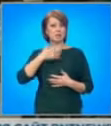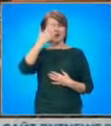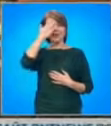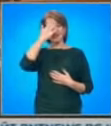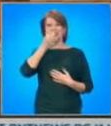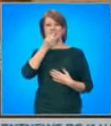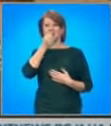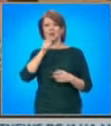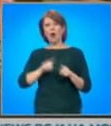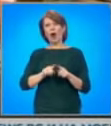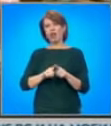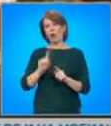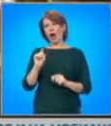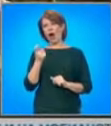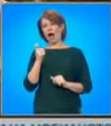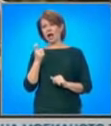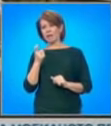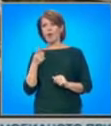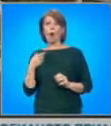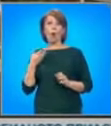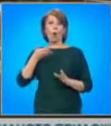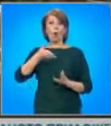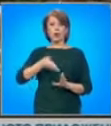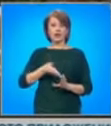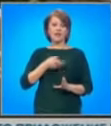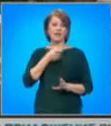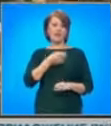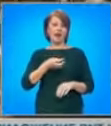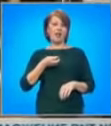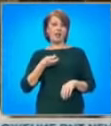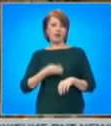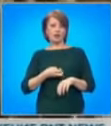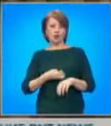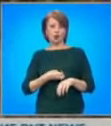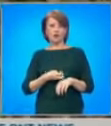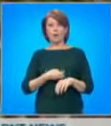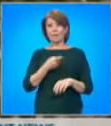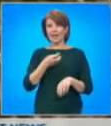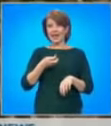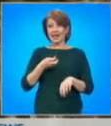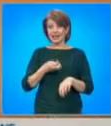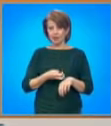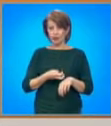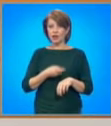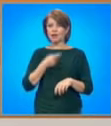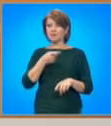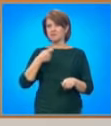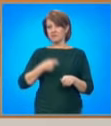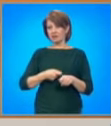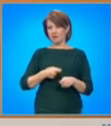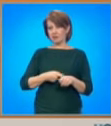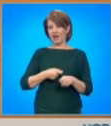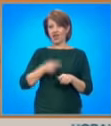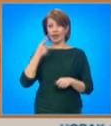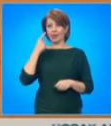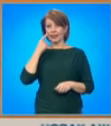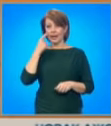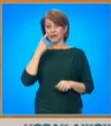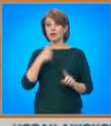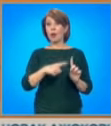и силно главоболие посещава кабинета на доктор Анджелик Куци. По нейна препоръка си прави PCR-тест. Оказва